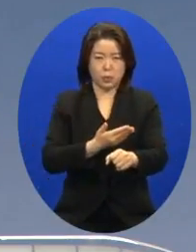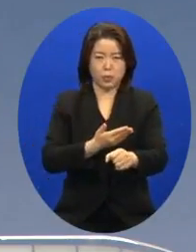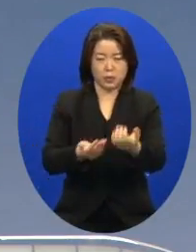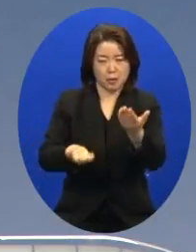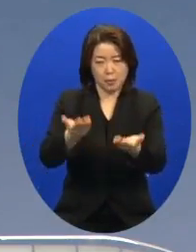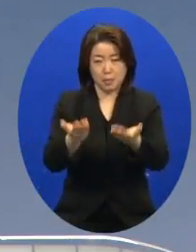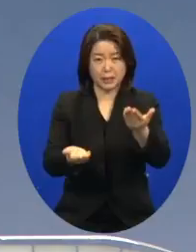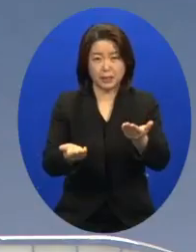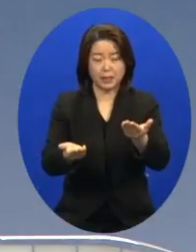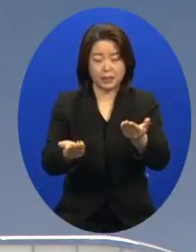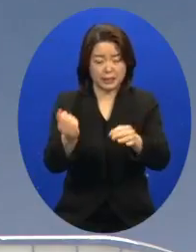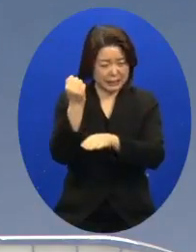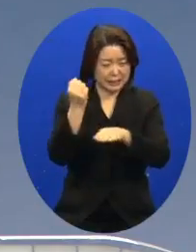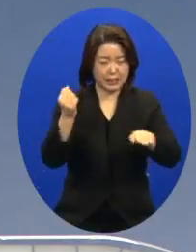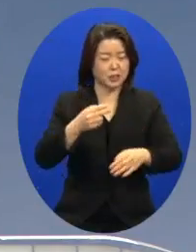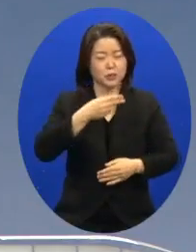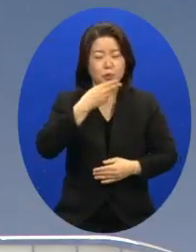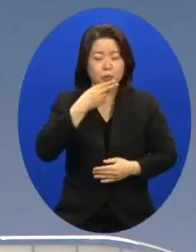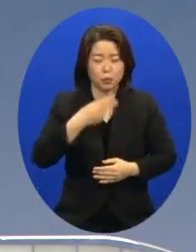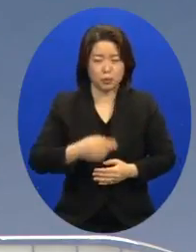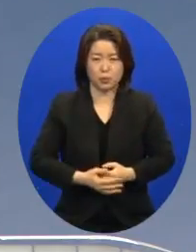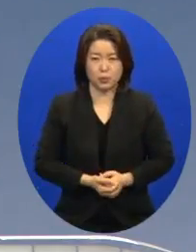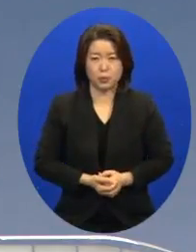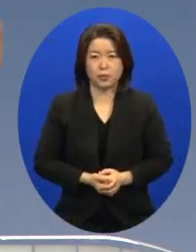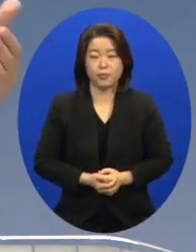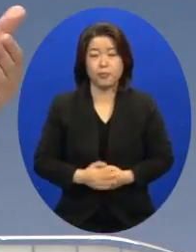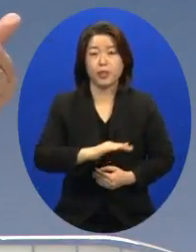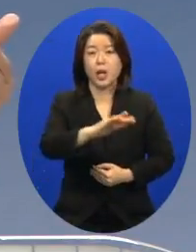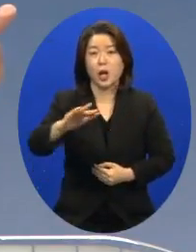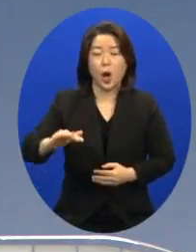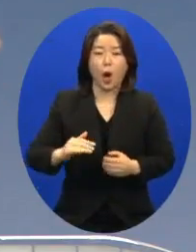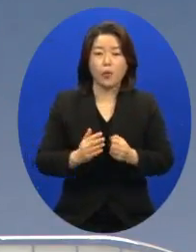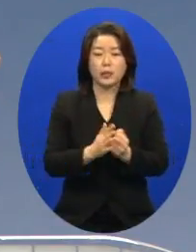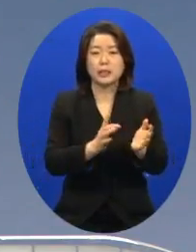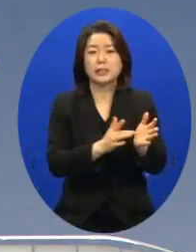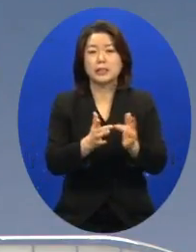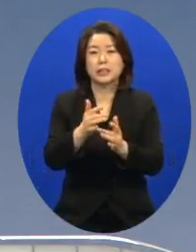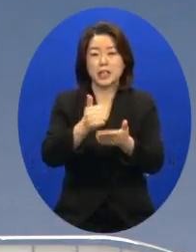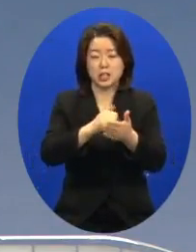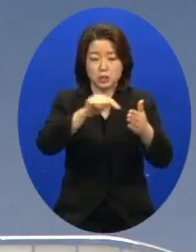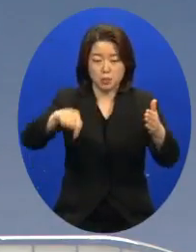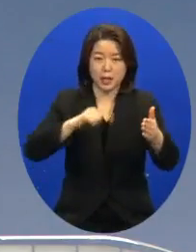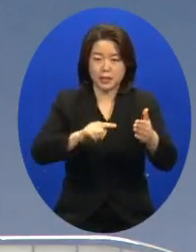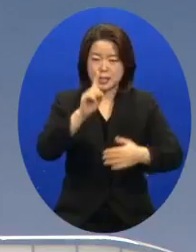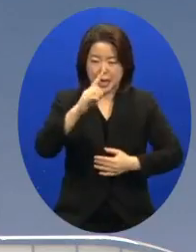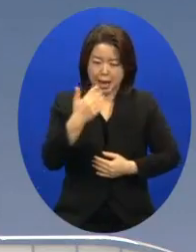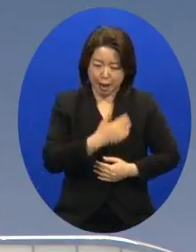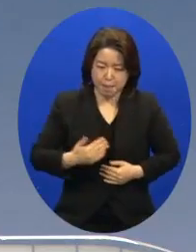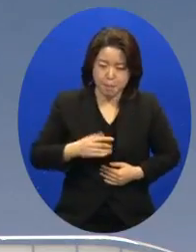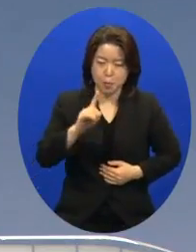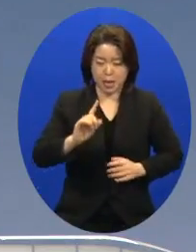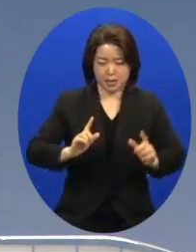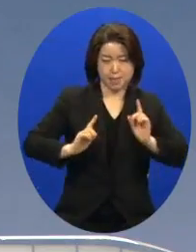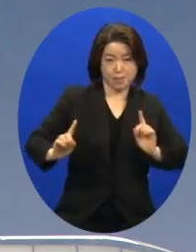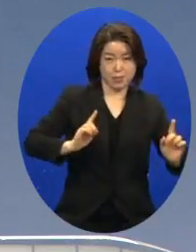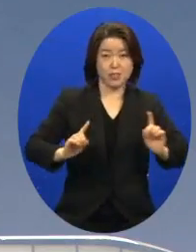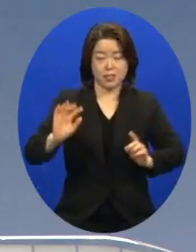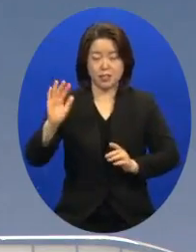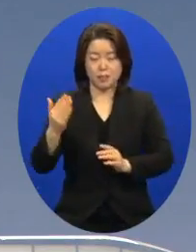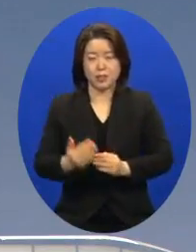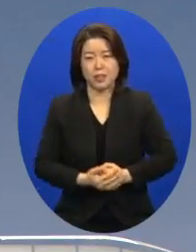절대 기준이 아닙니다 우리는 예수님 안에서 한 몸된 한 지체 드립니다